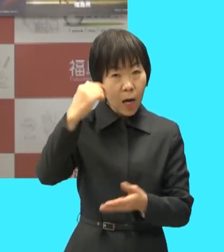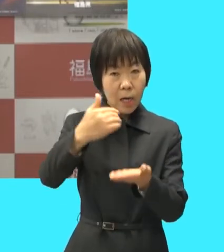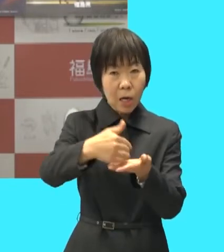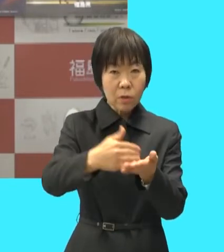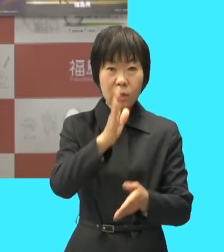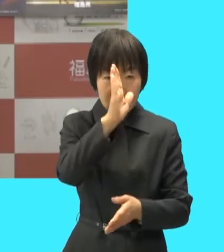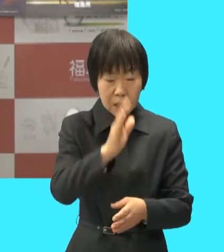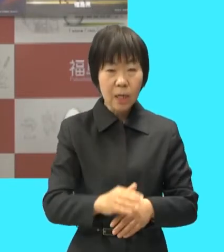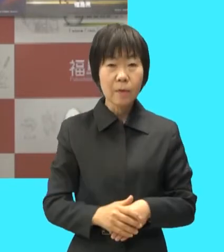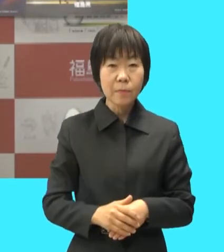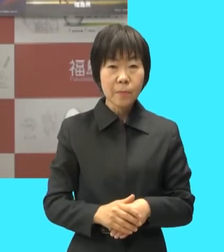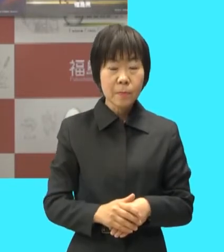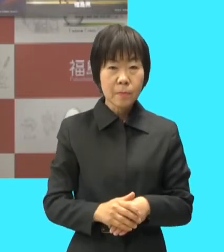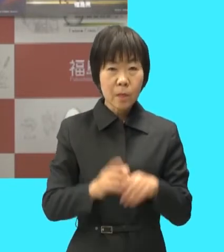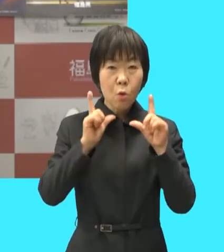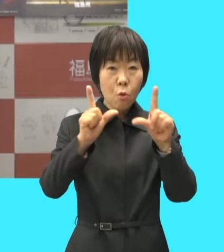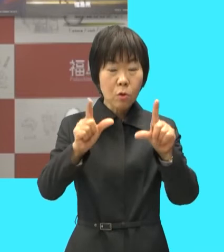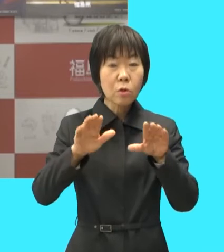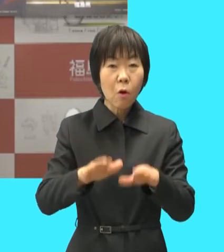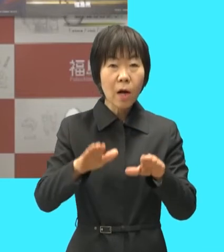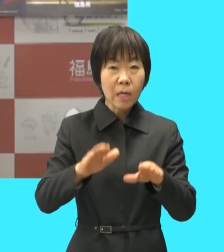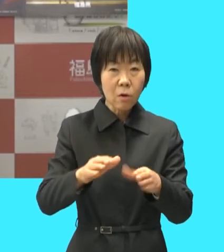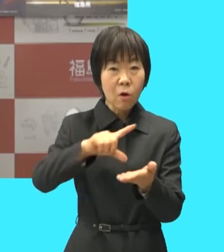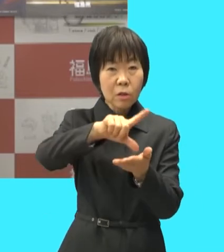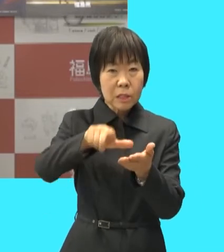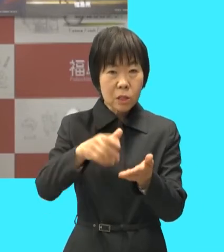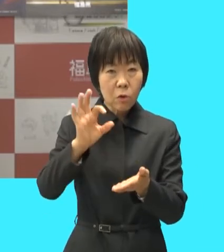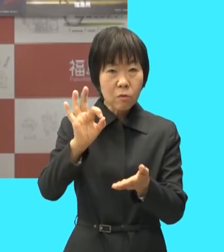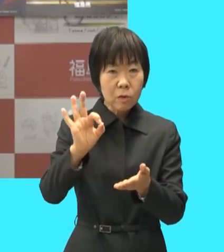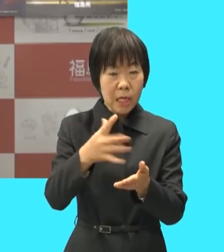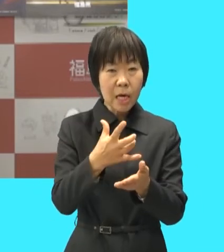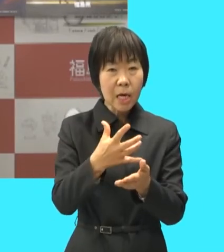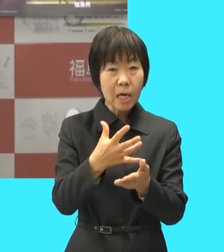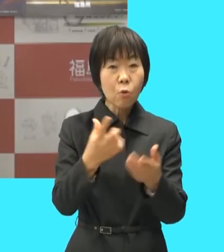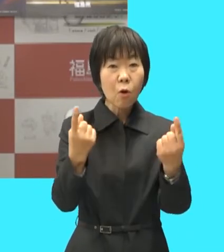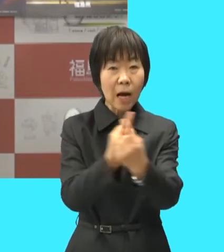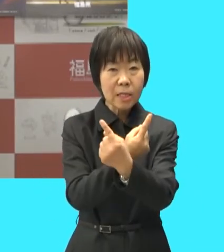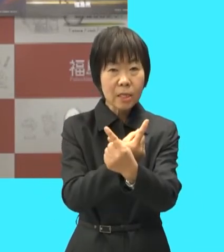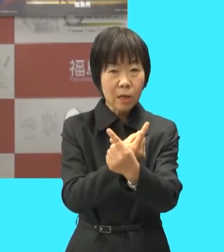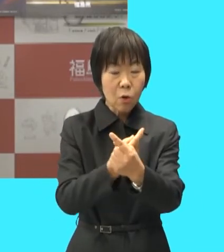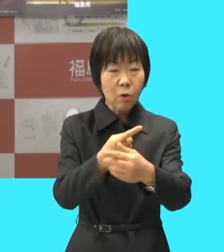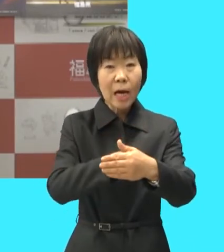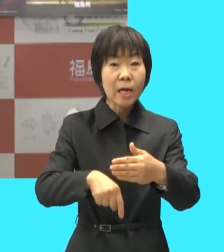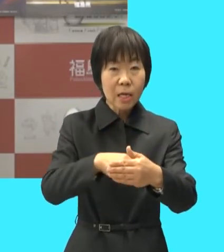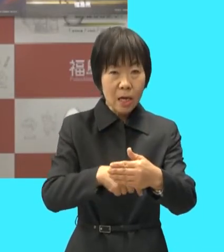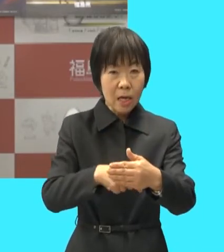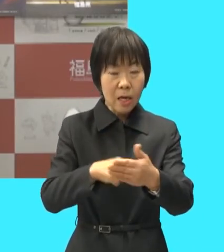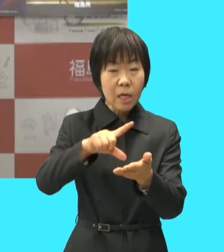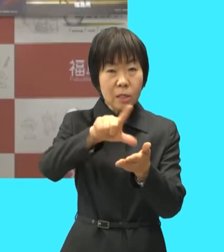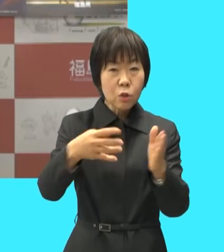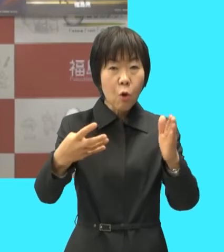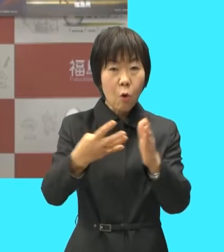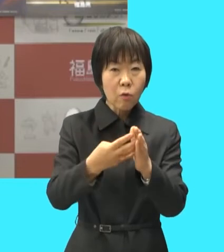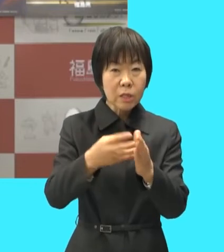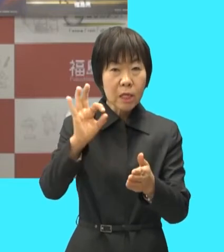きたかったんですけれども。 今回の地方税制の改正の流れの中で、地方法人課税